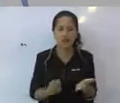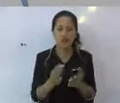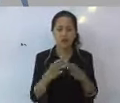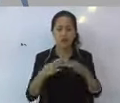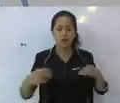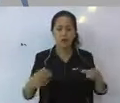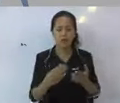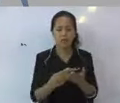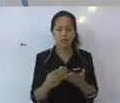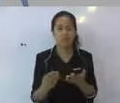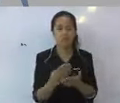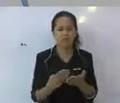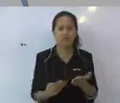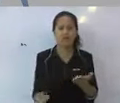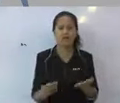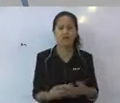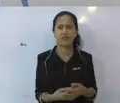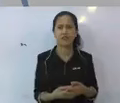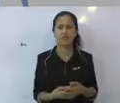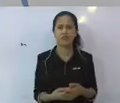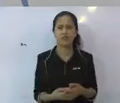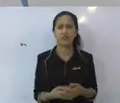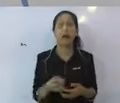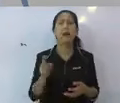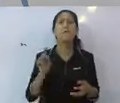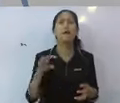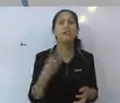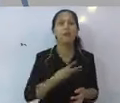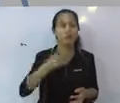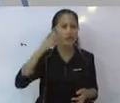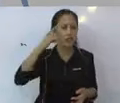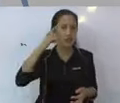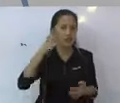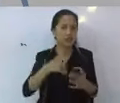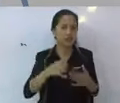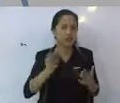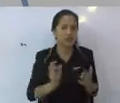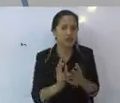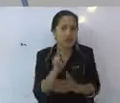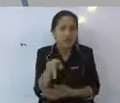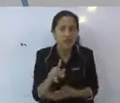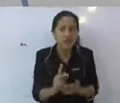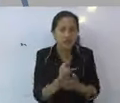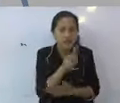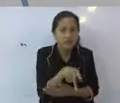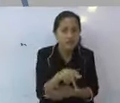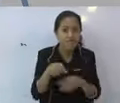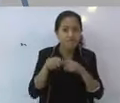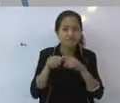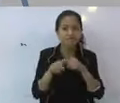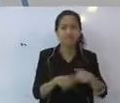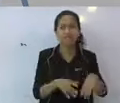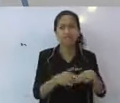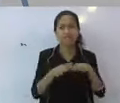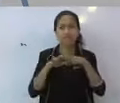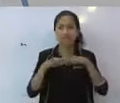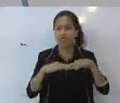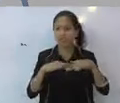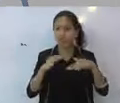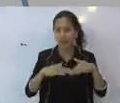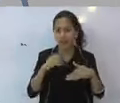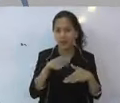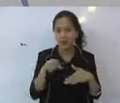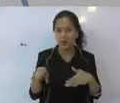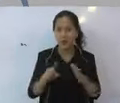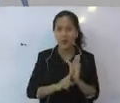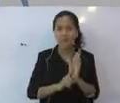na tayo ng mga yung mga plantito, plantita diyan, no, imbis na yung mga pan-display lang na halaman ang inyong mga